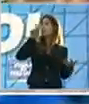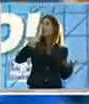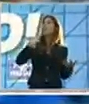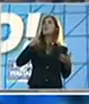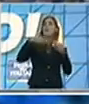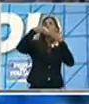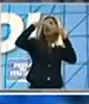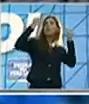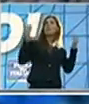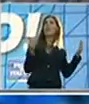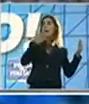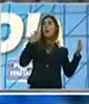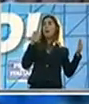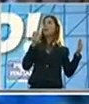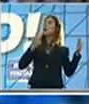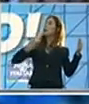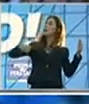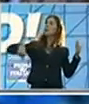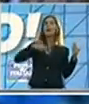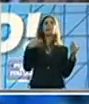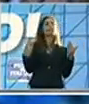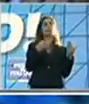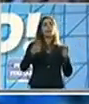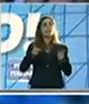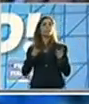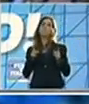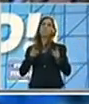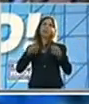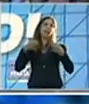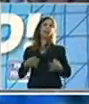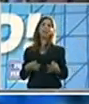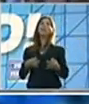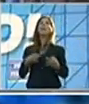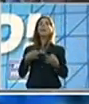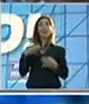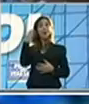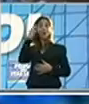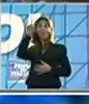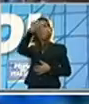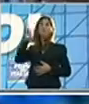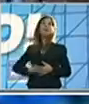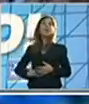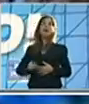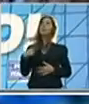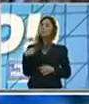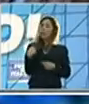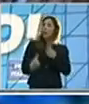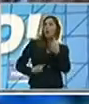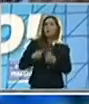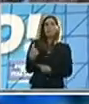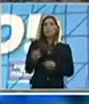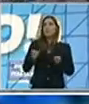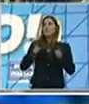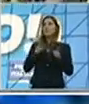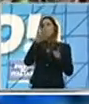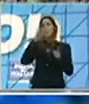sono le frizioni europee, sono i suoi che temono che da uno strappo con l'Europa poi ci sia lo spread che sale, tutte